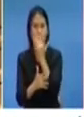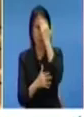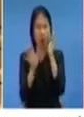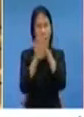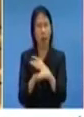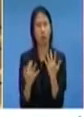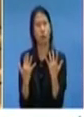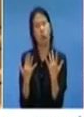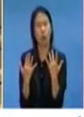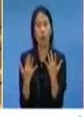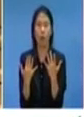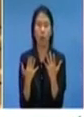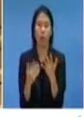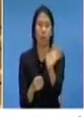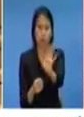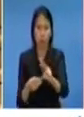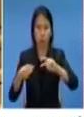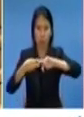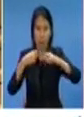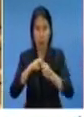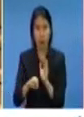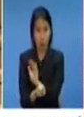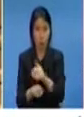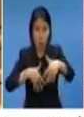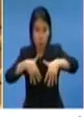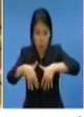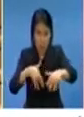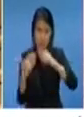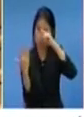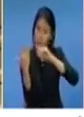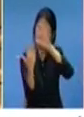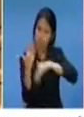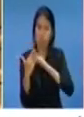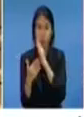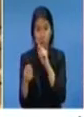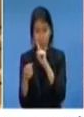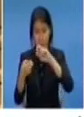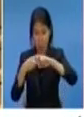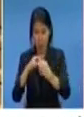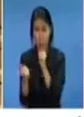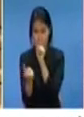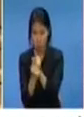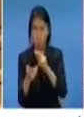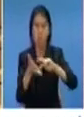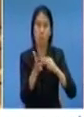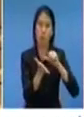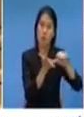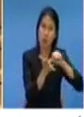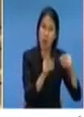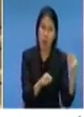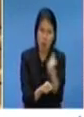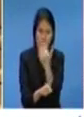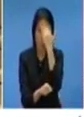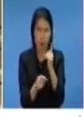นครับเพราะปัญหาของประชาชนปัญหาของประเทศต้องรีบแก้ไขกรุงเทพมหานครทำหนัง